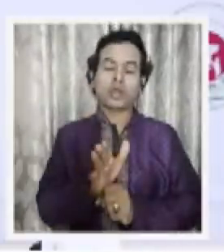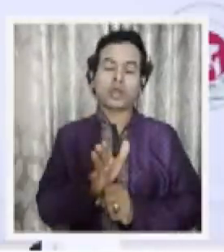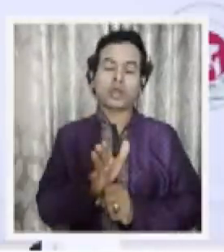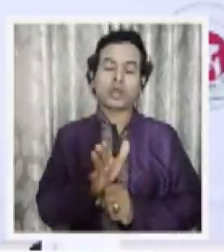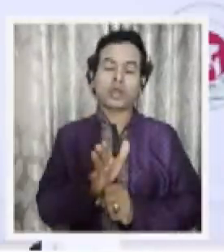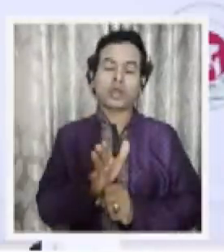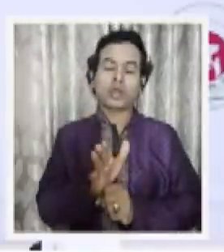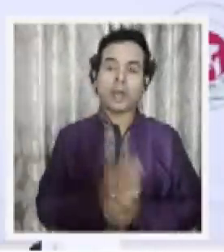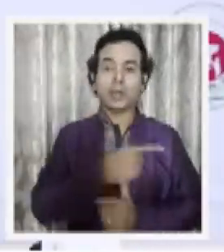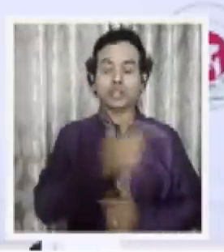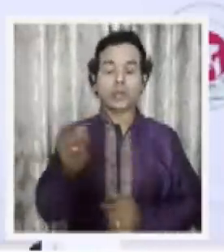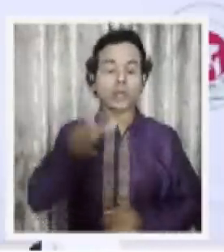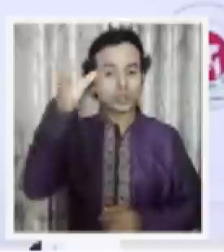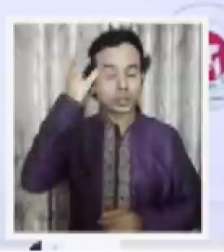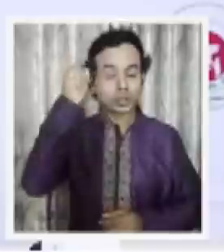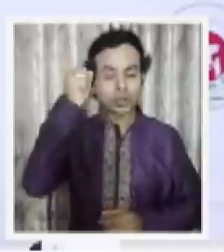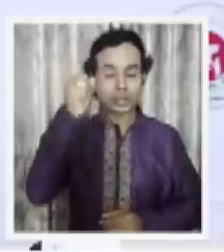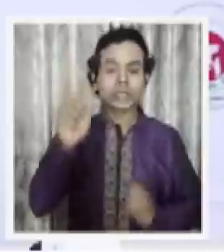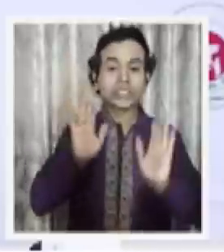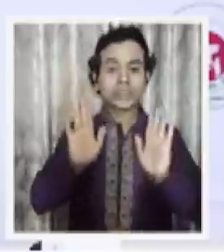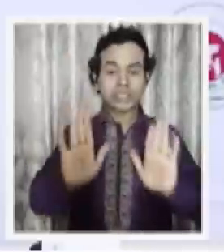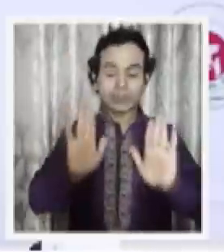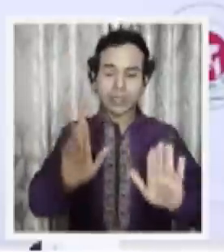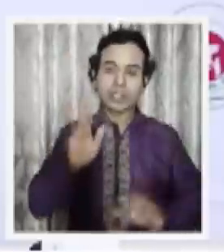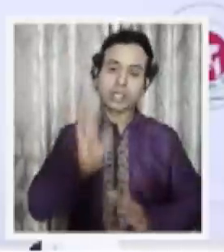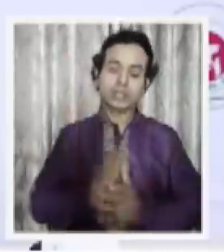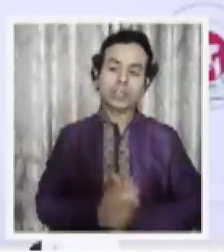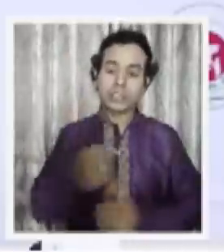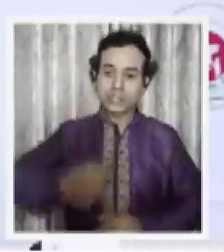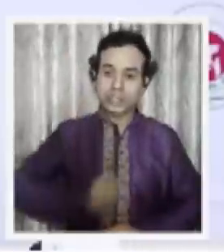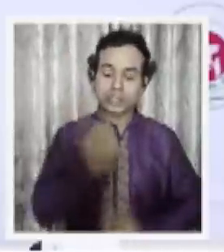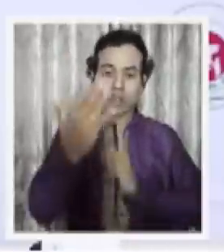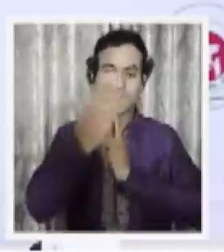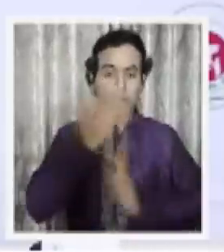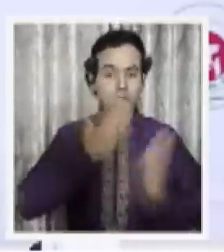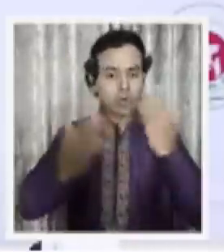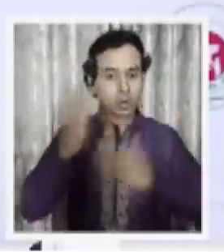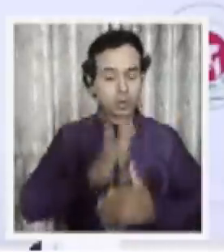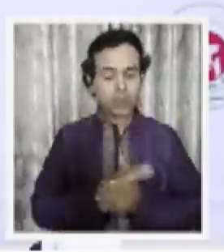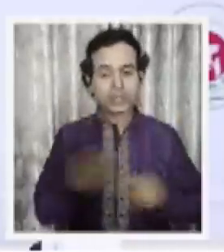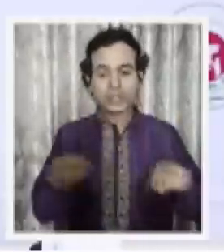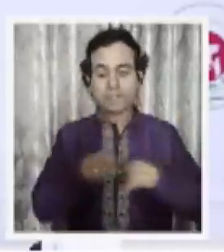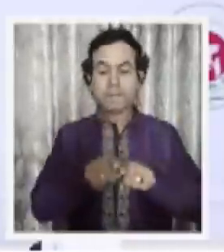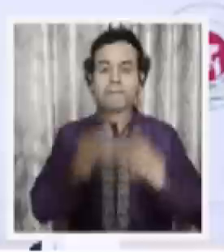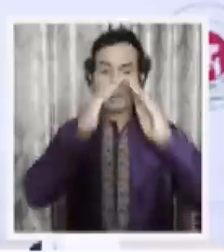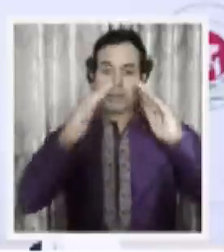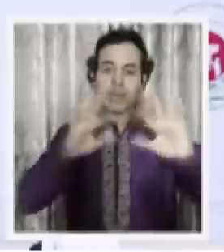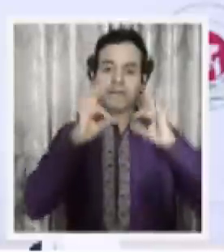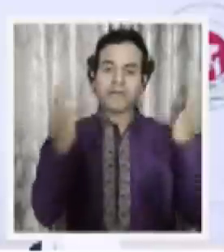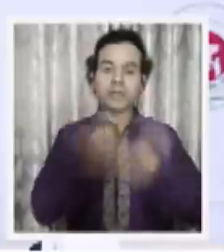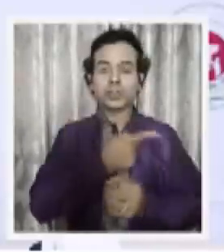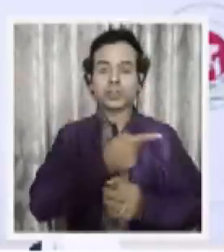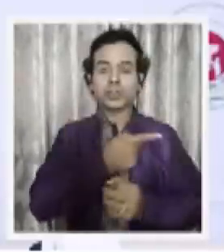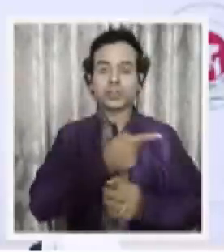থাকেন, সচেতন থাকেন, সতর্ক হন, নিজেকে যেমন রোগমুক্ত রাখবেন আপনার পরিবারের সকলকেও আপনি রোগমুক্ত করতে সহায়তা করবেন